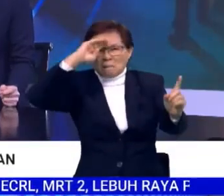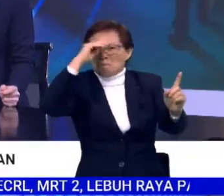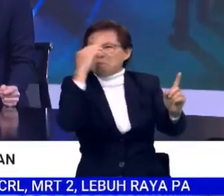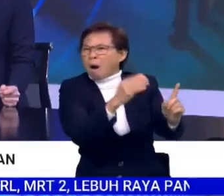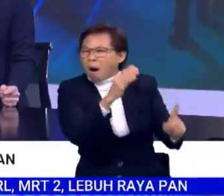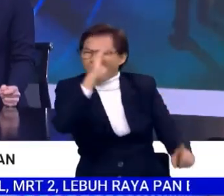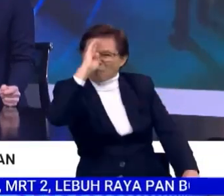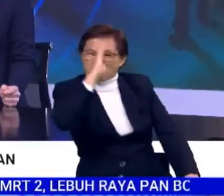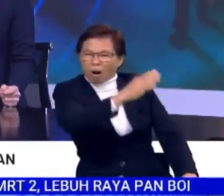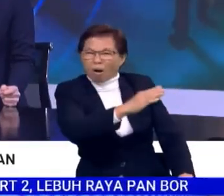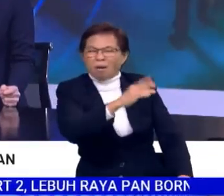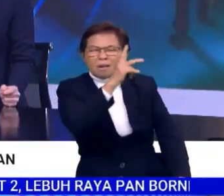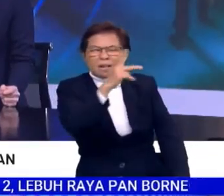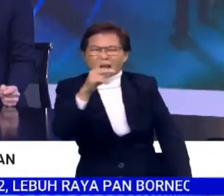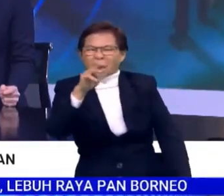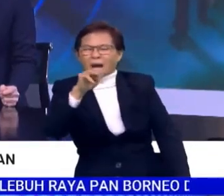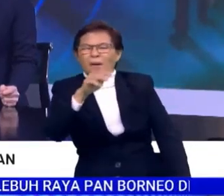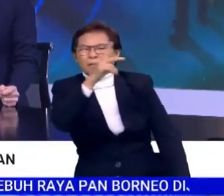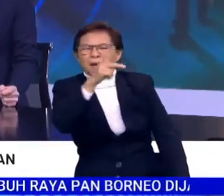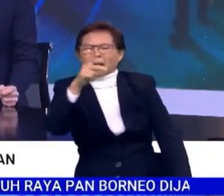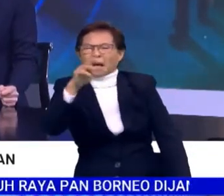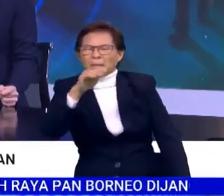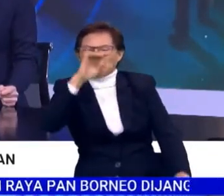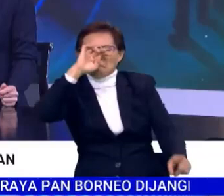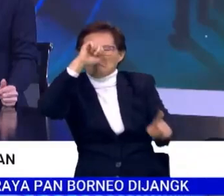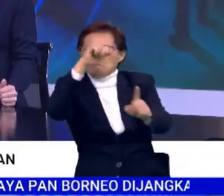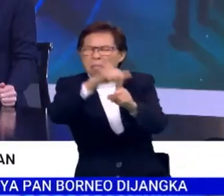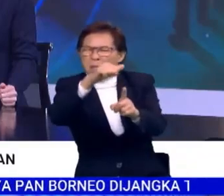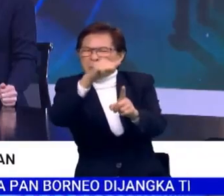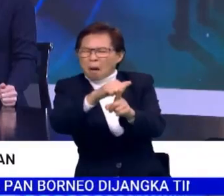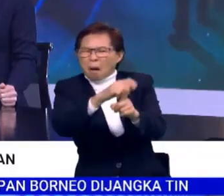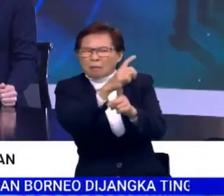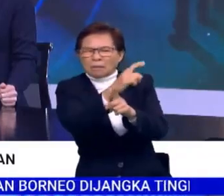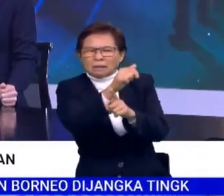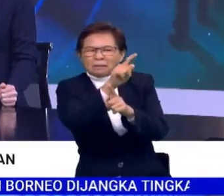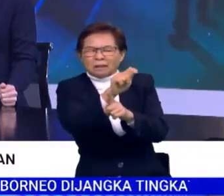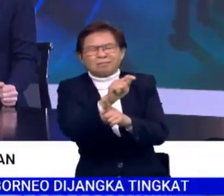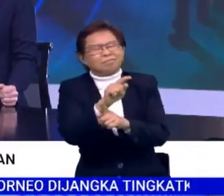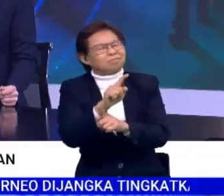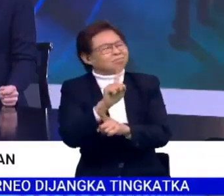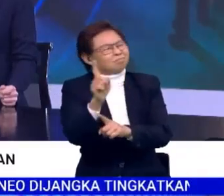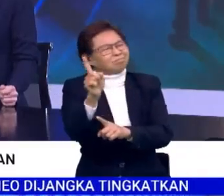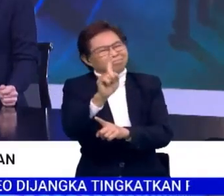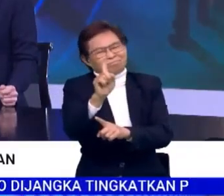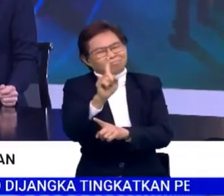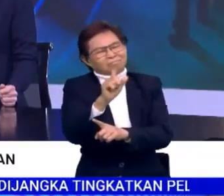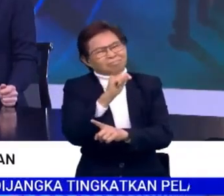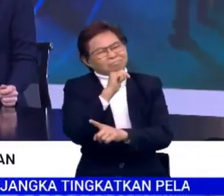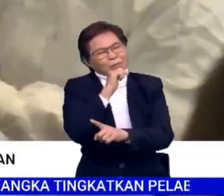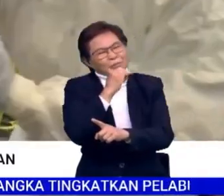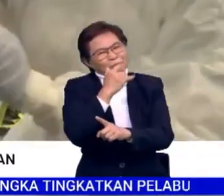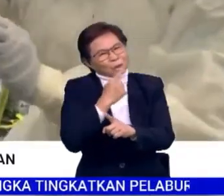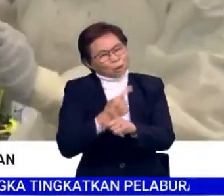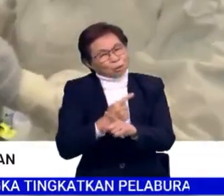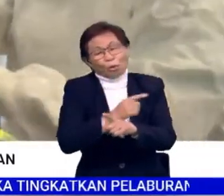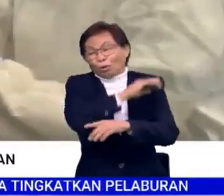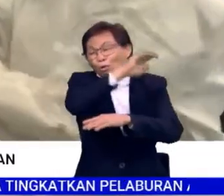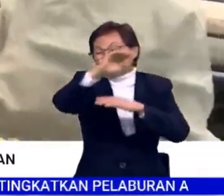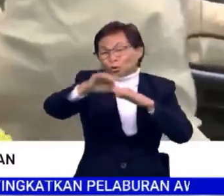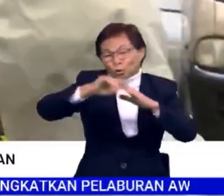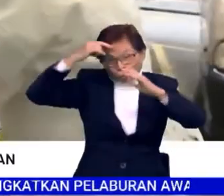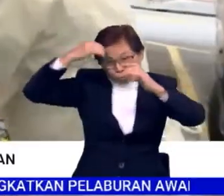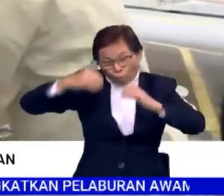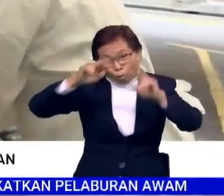kononnya KKM menipu atau memanipulasi data itu adalah tidak berasas. Jelas beliau, semua